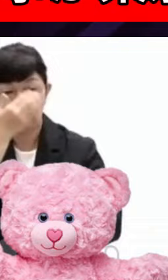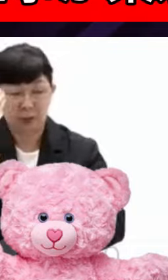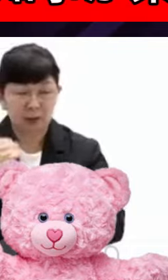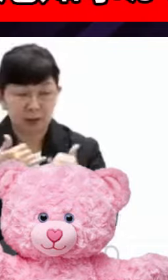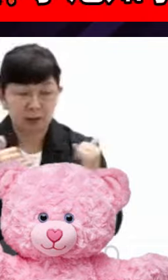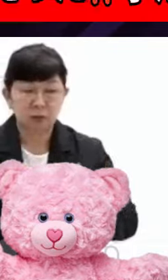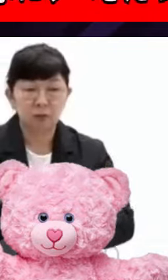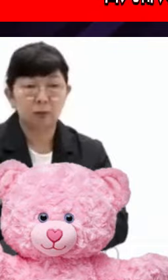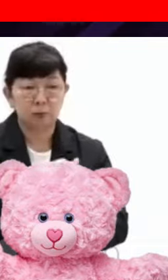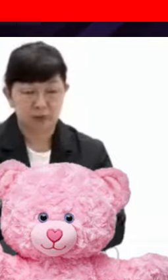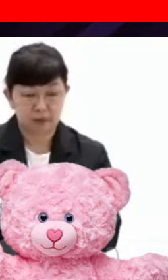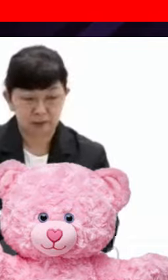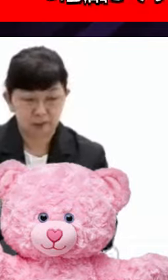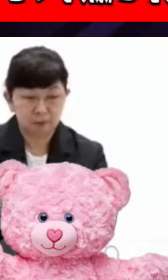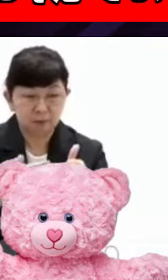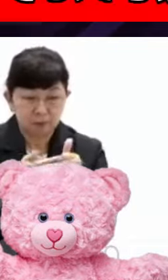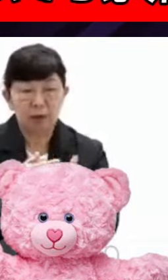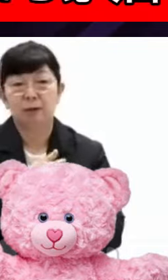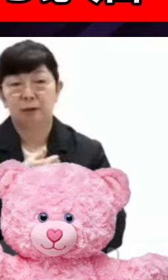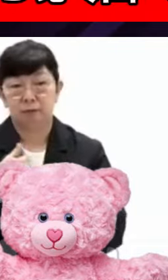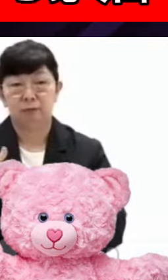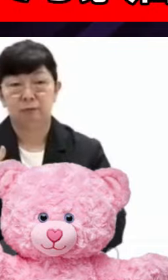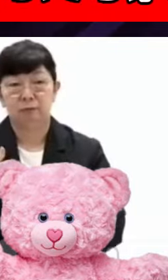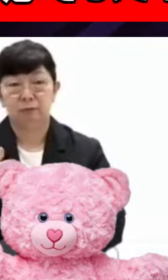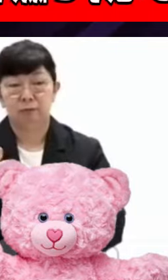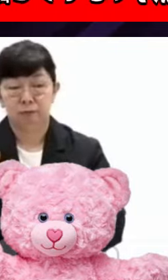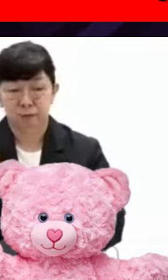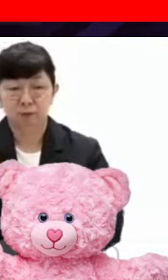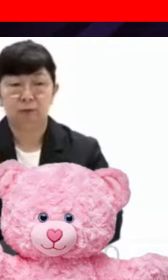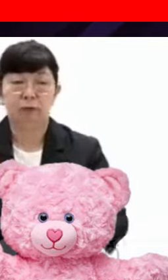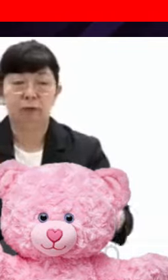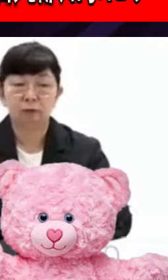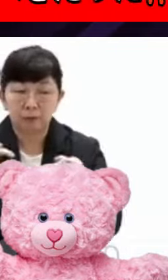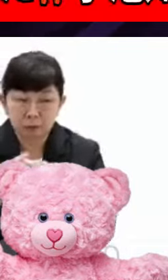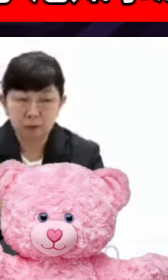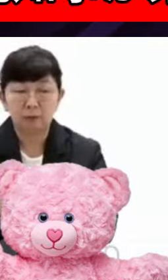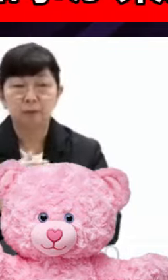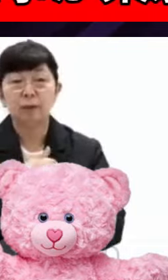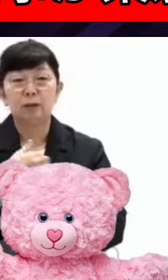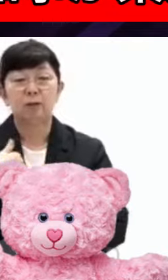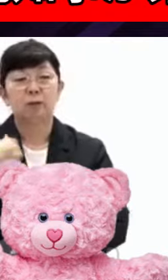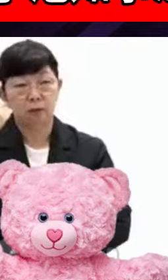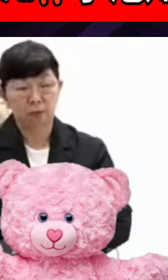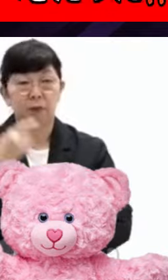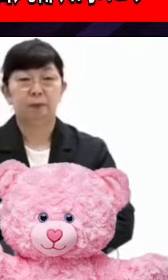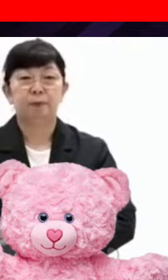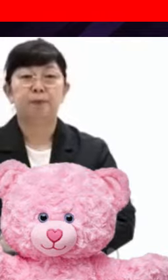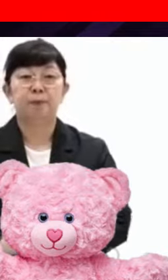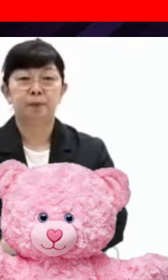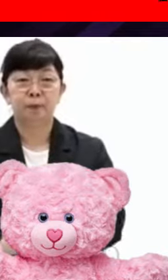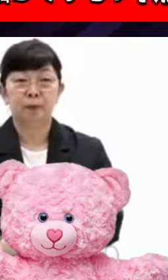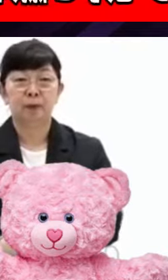くということにつながるのではないか。それこそ